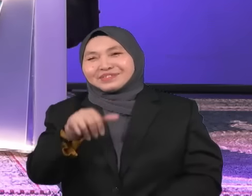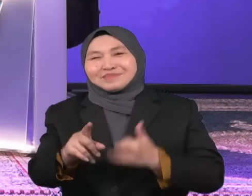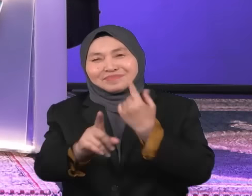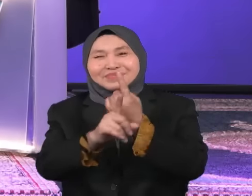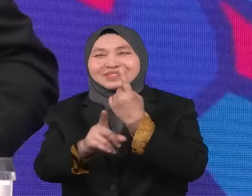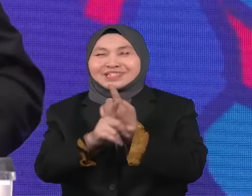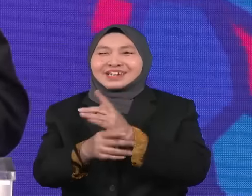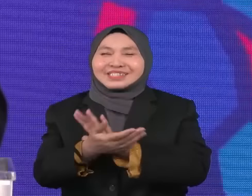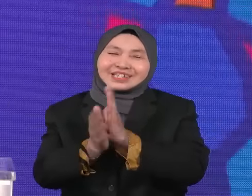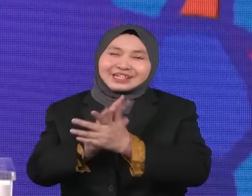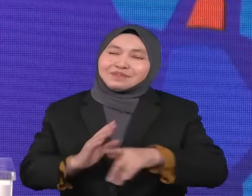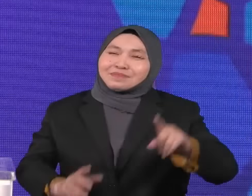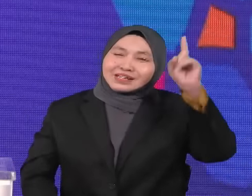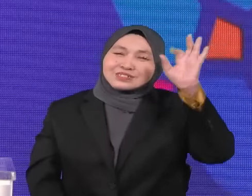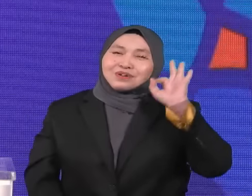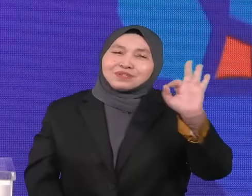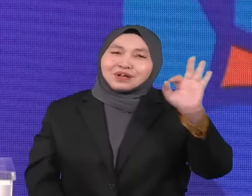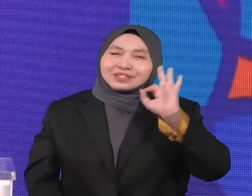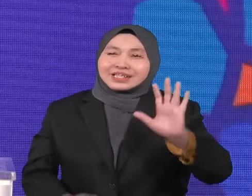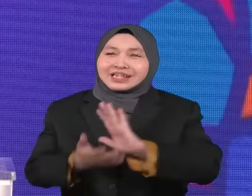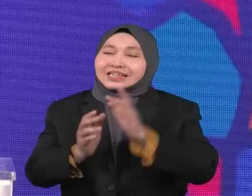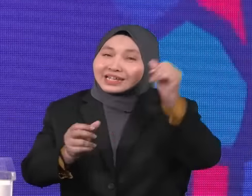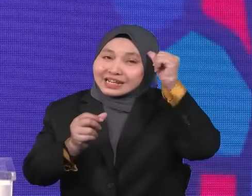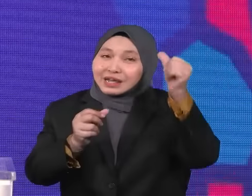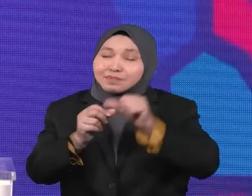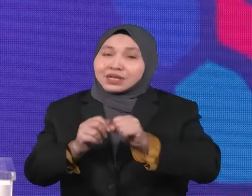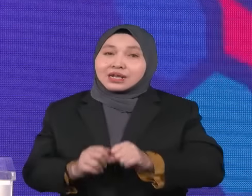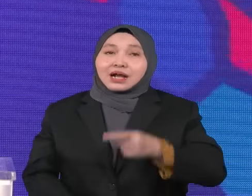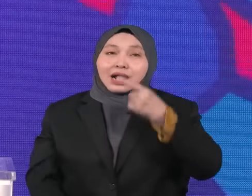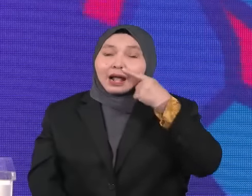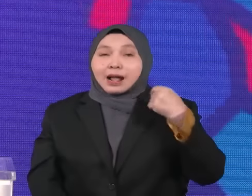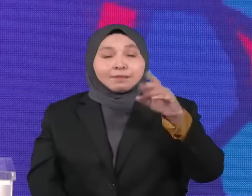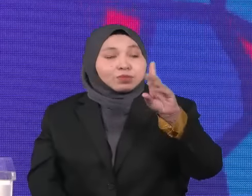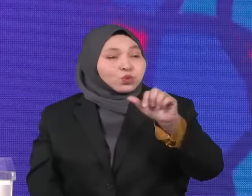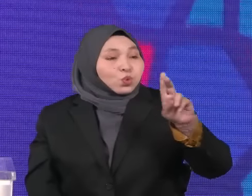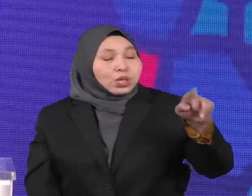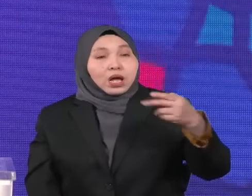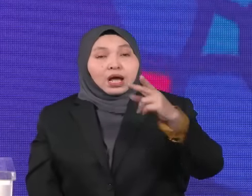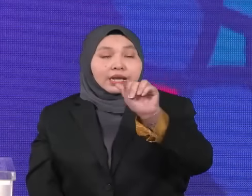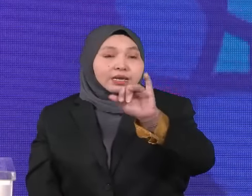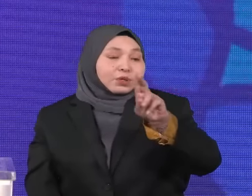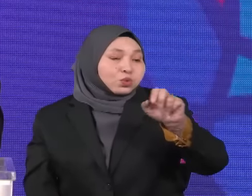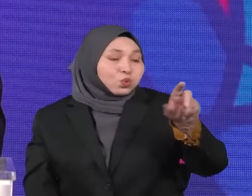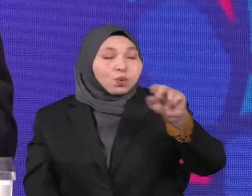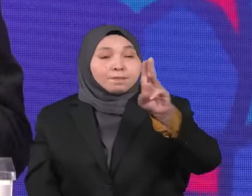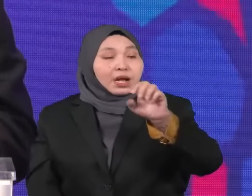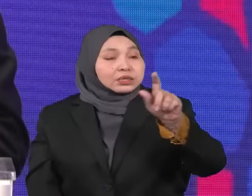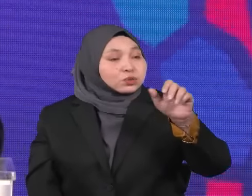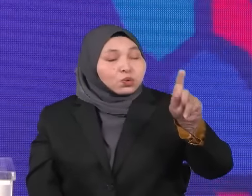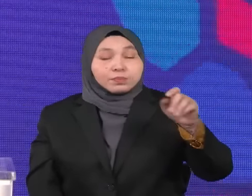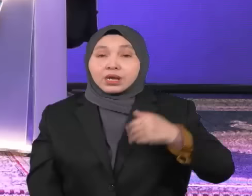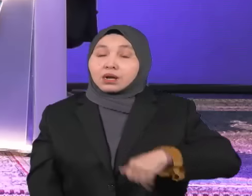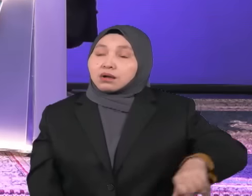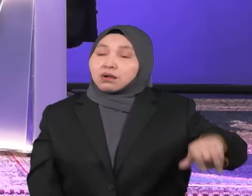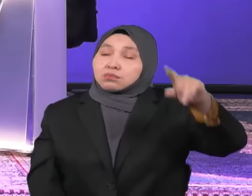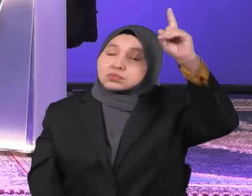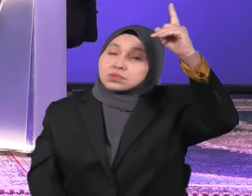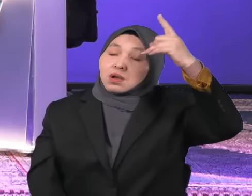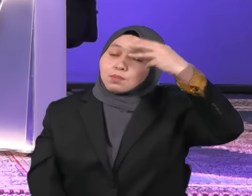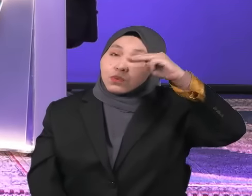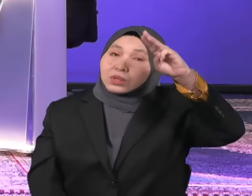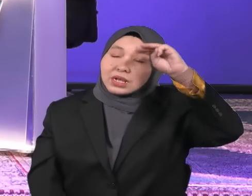masya-Allah. Subhanallah, okay. Masya-Allah. Teringat kepada Abdullah ibn Ummi Maktum yang Allah Subhanahu taala muliakan, ha? Yeah.